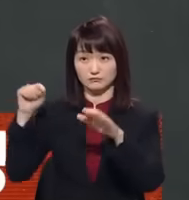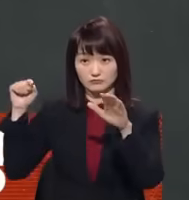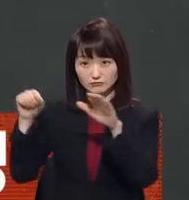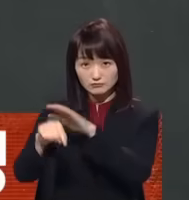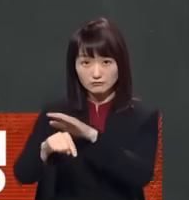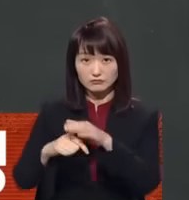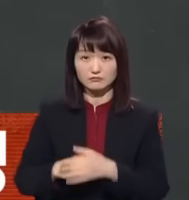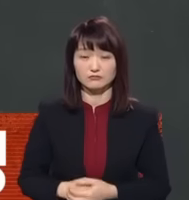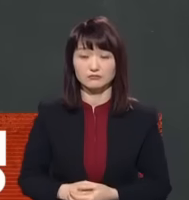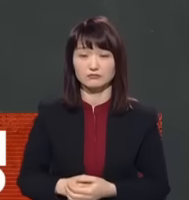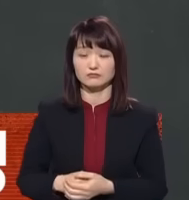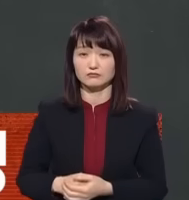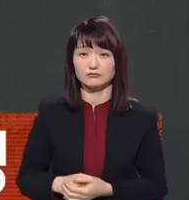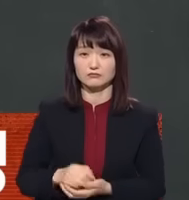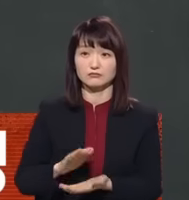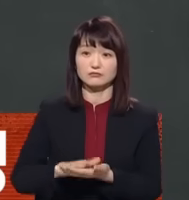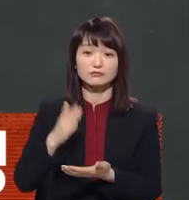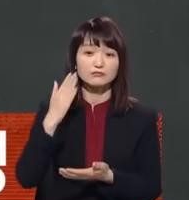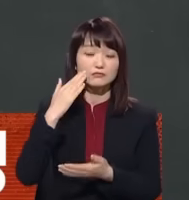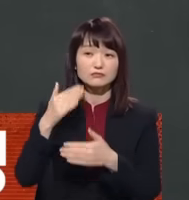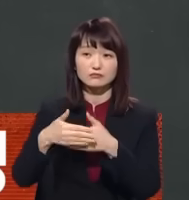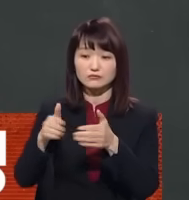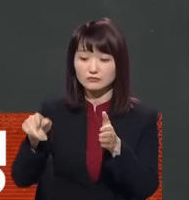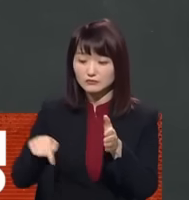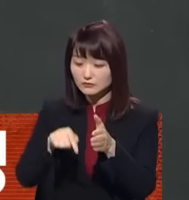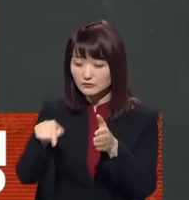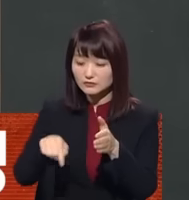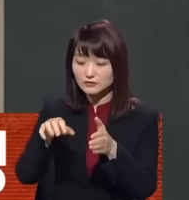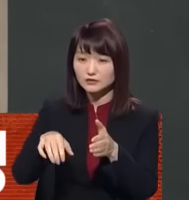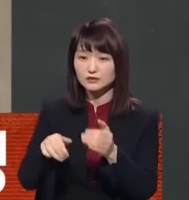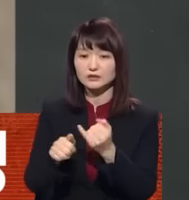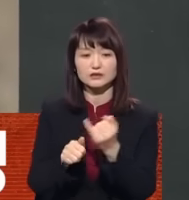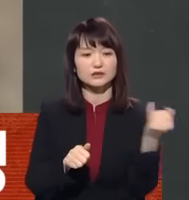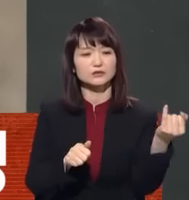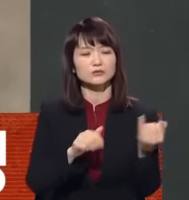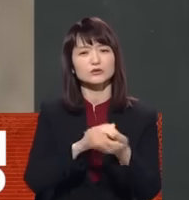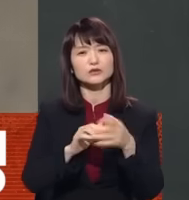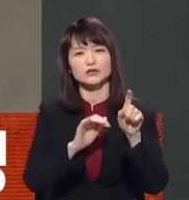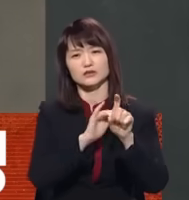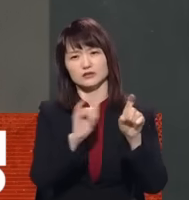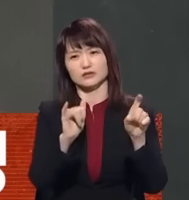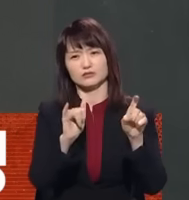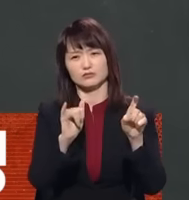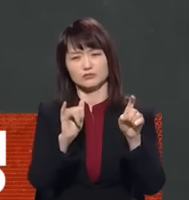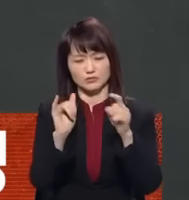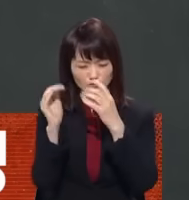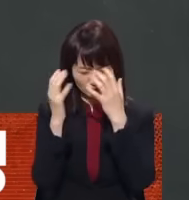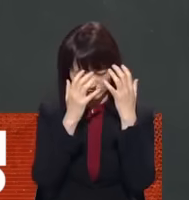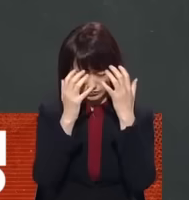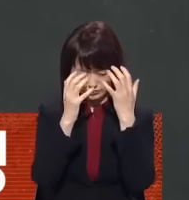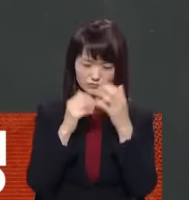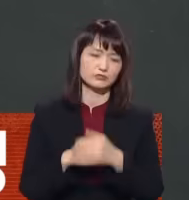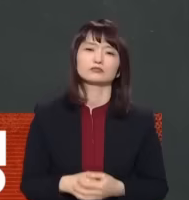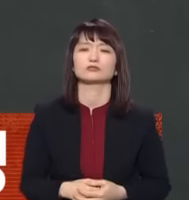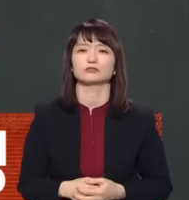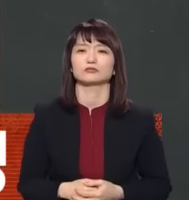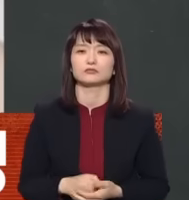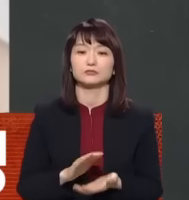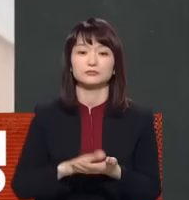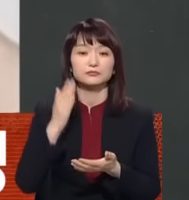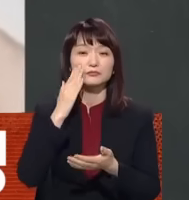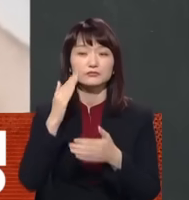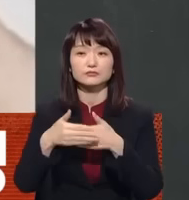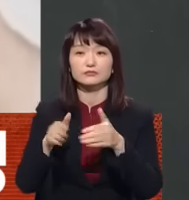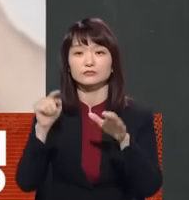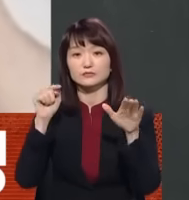그 메이크업 샵에 신부만 10명이 넘게 있었고, 예, 너무 복작복작 거리는데, 사실 메이크업 샵에 가면 아침에